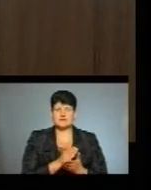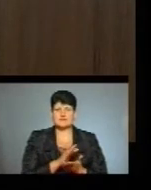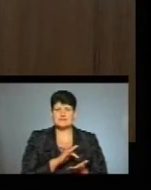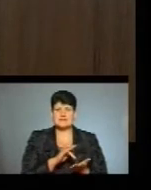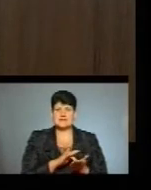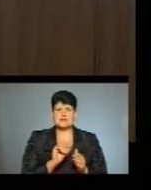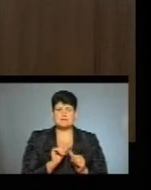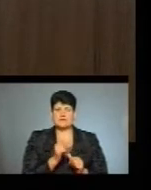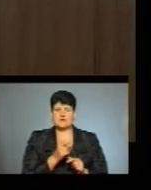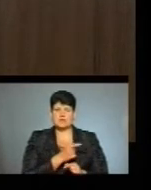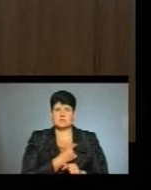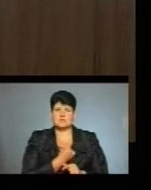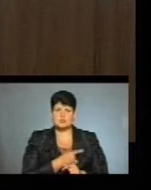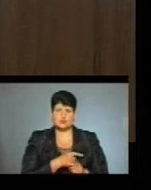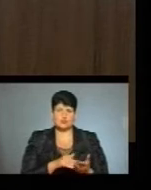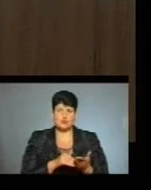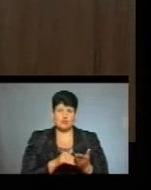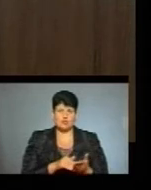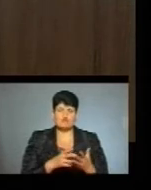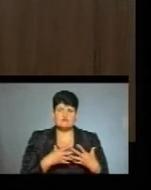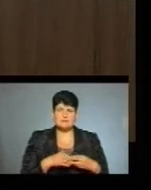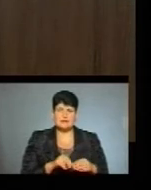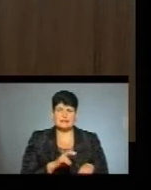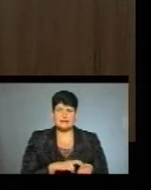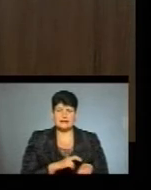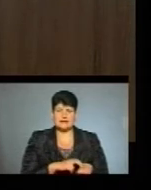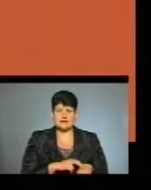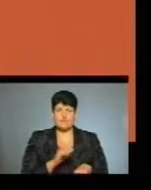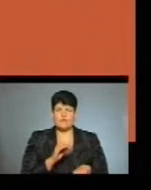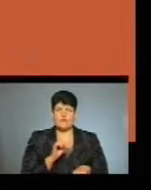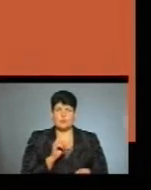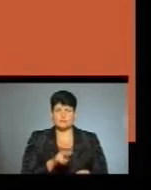центрах первинної медичної допомоги, а також у сімейних лікарів ФОПів.